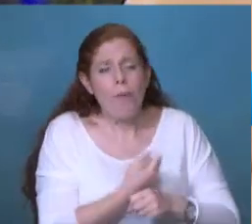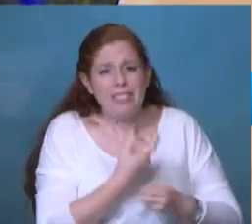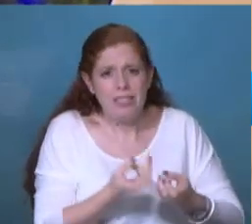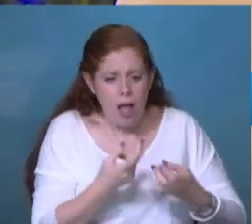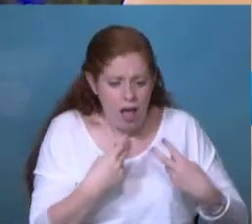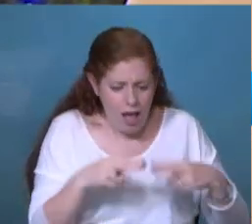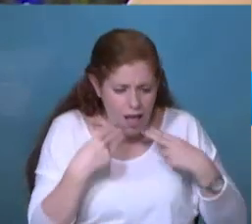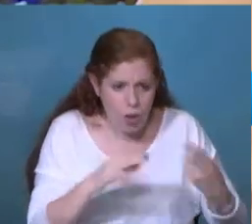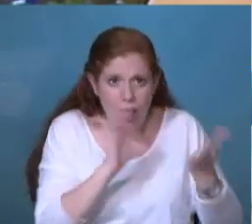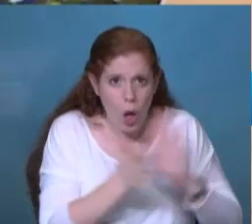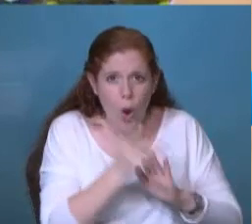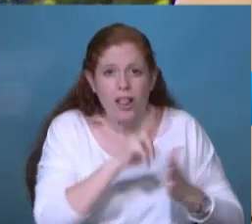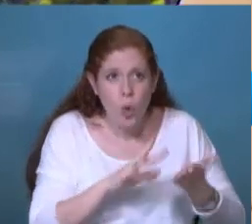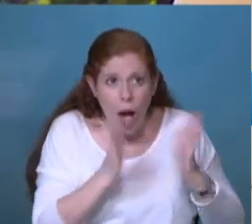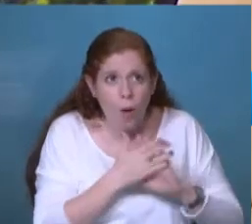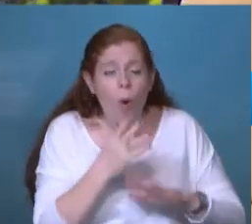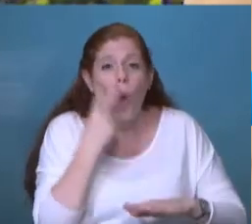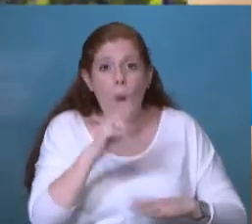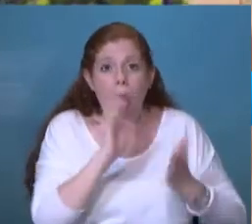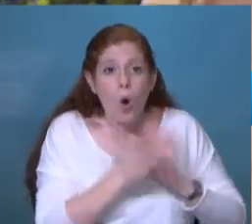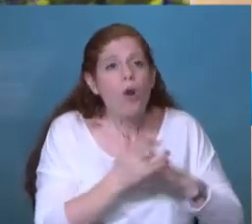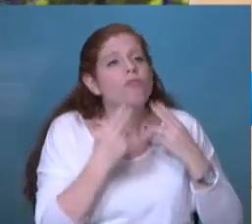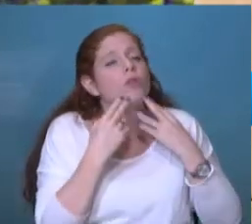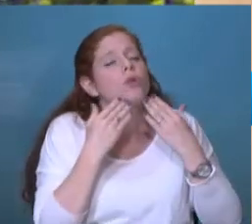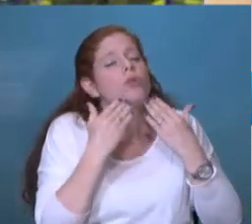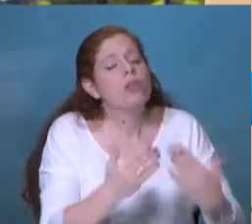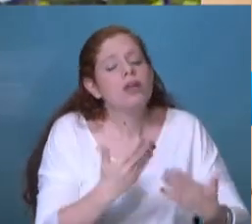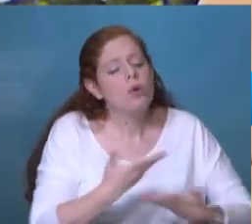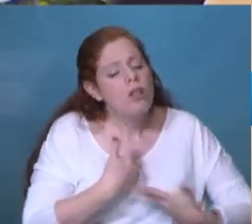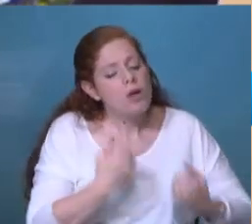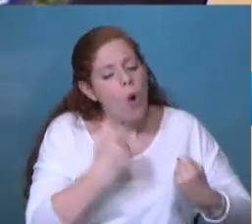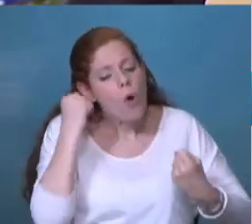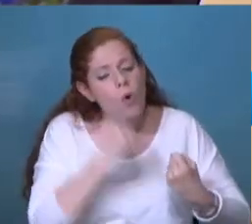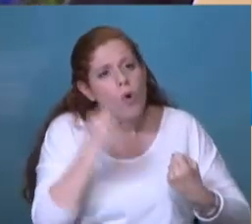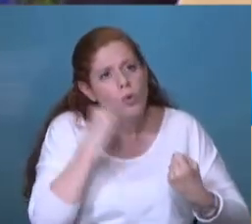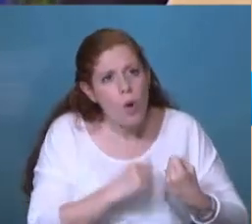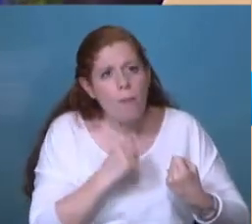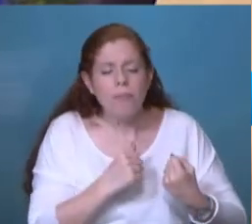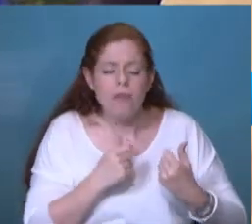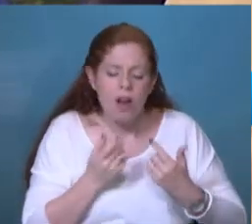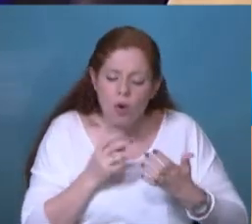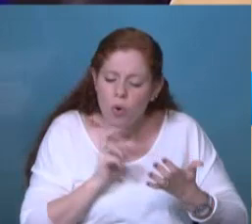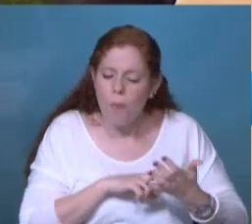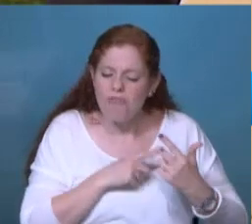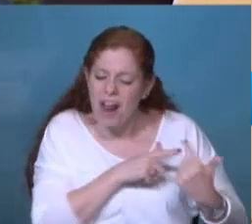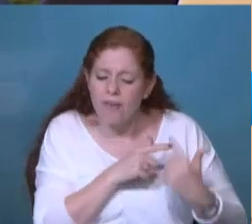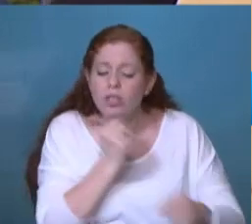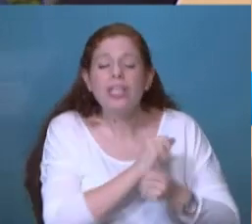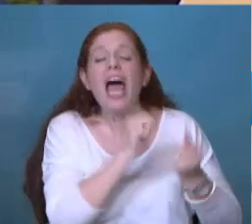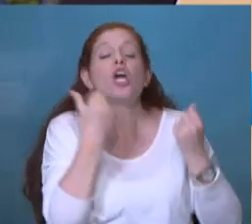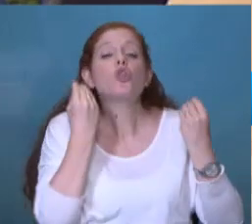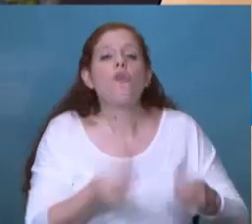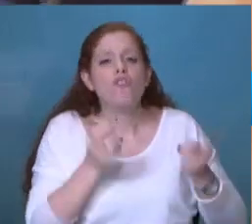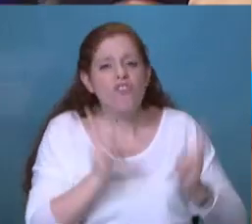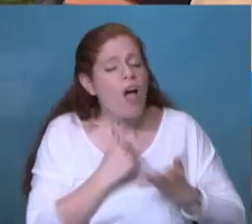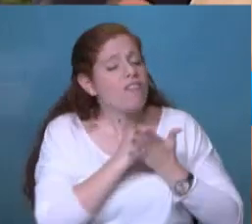אני פשוט, אני קורא הכל, אני רואה הכל. ותודה, זה נותן לי כוח כל יום לקום ולהילחם ולהשיג את התוצאה הכי טובה שאפשר ולייצג אתכם